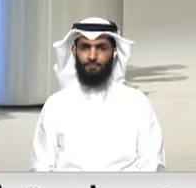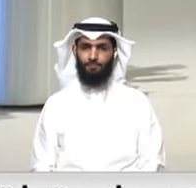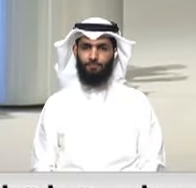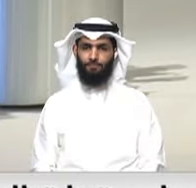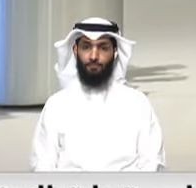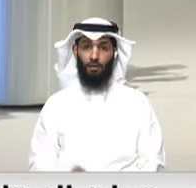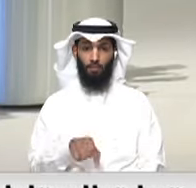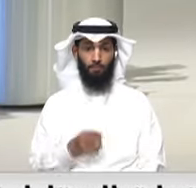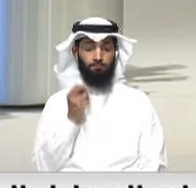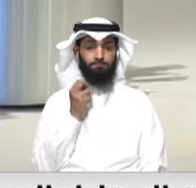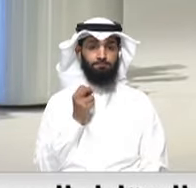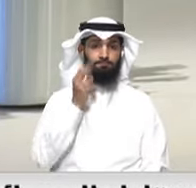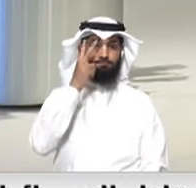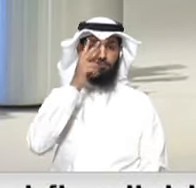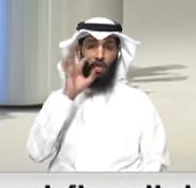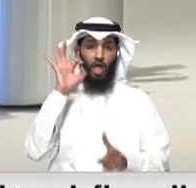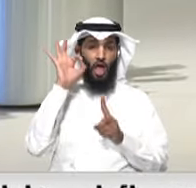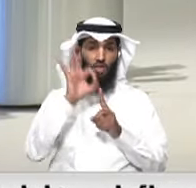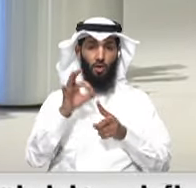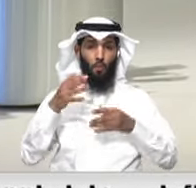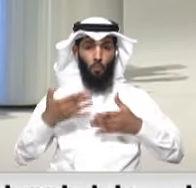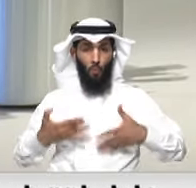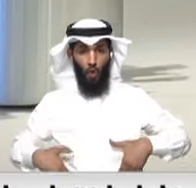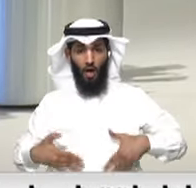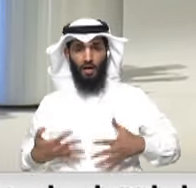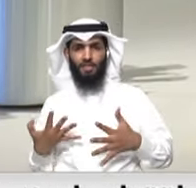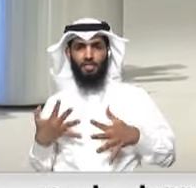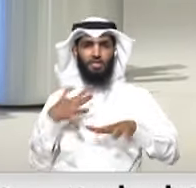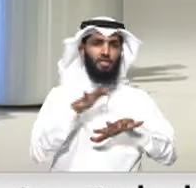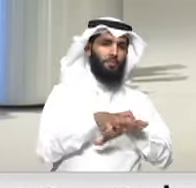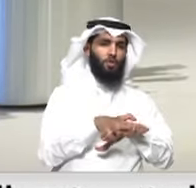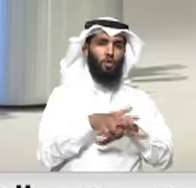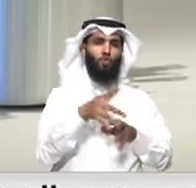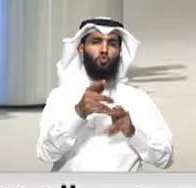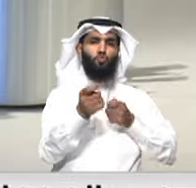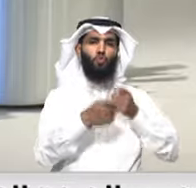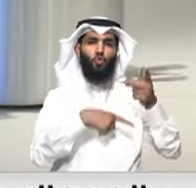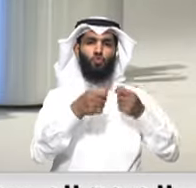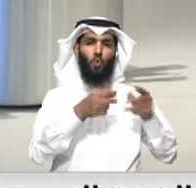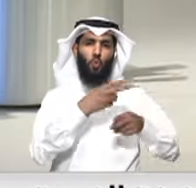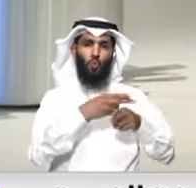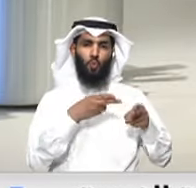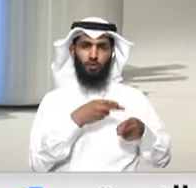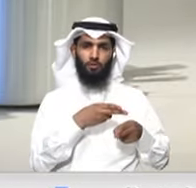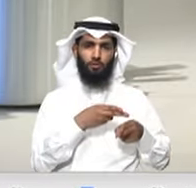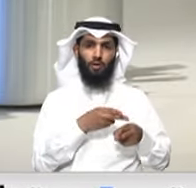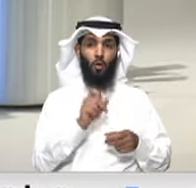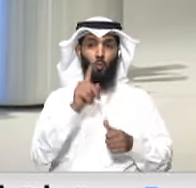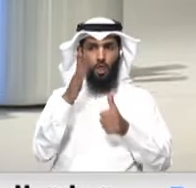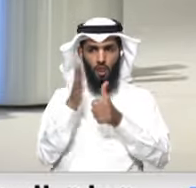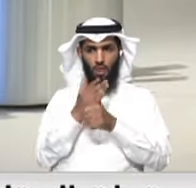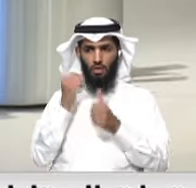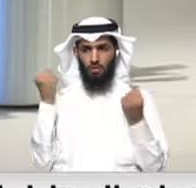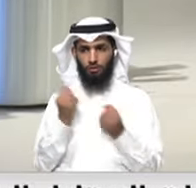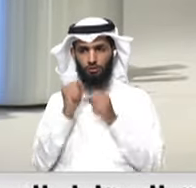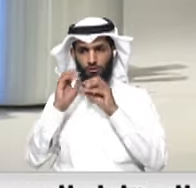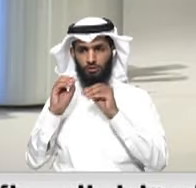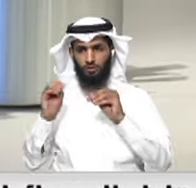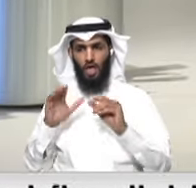المبادرة تهدف إلى دمج الأشخاص ذوي الإعاقة في سوق العمل الكويتي، وذلك بعد تدريبهم وتأهيلهم